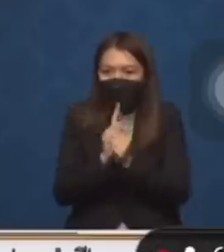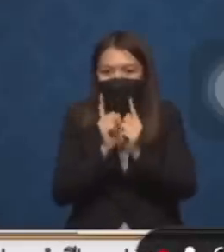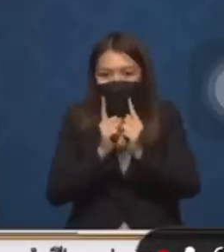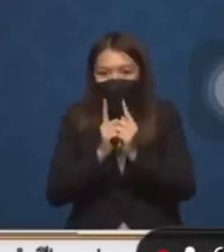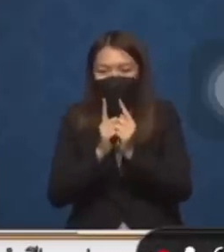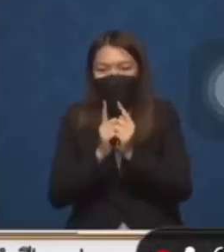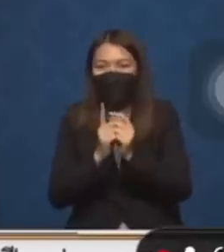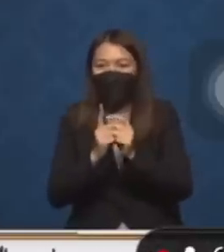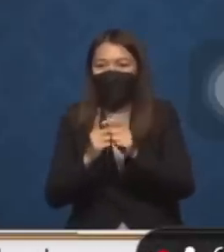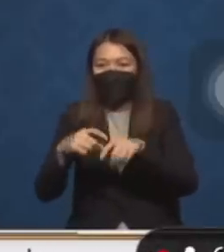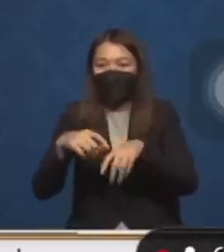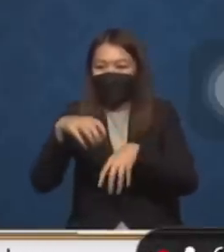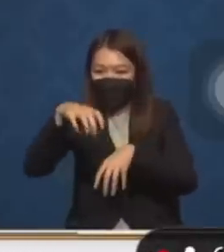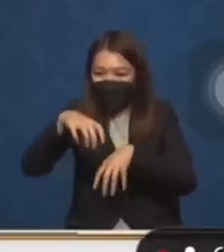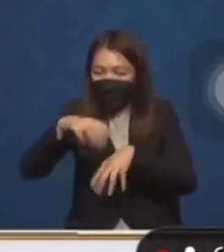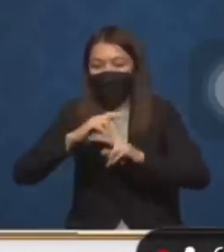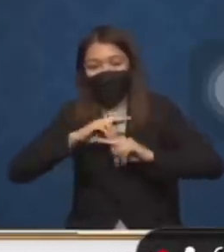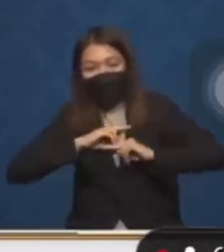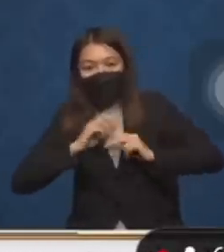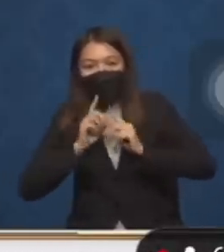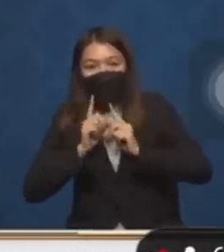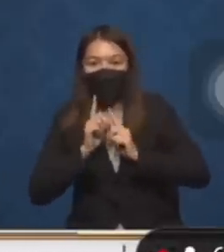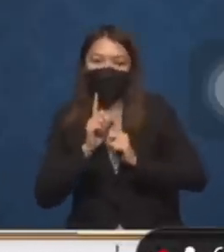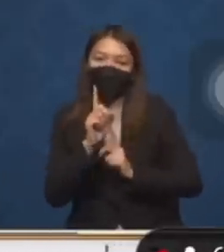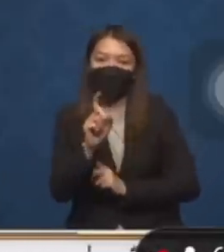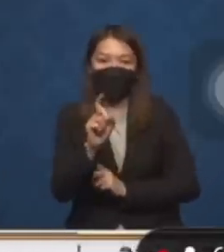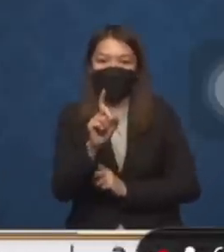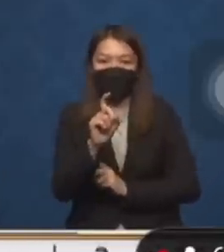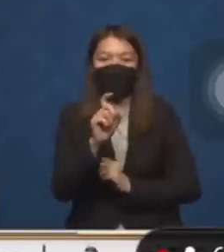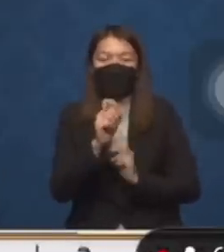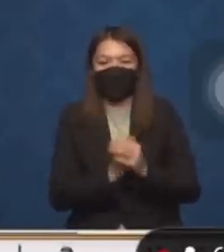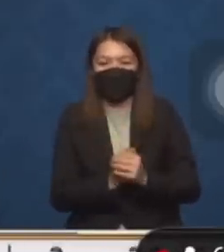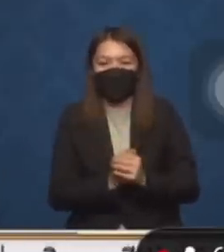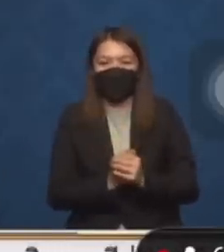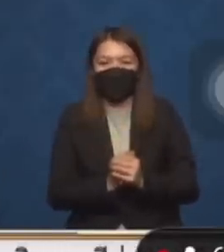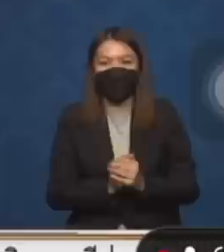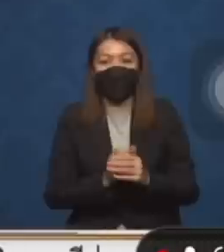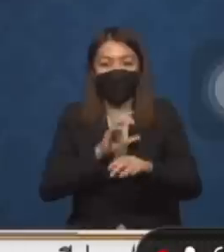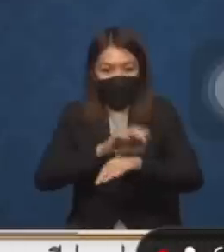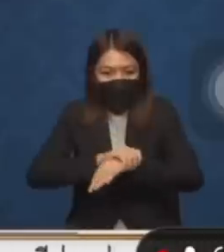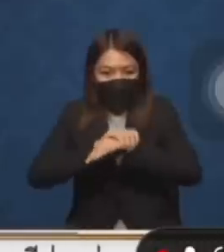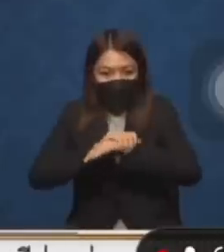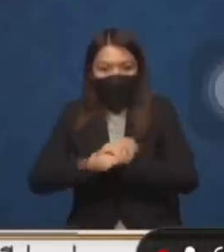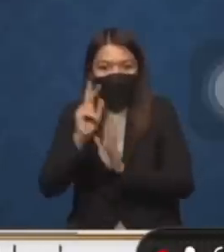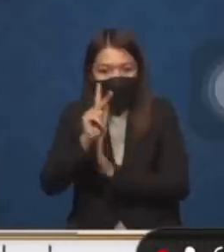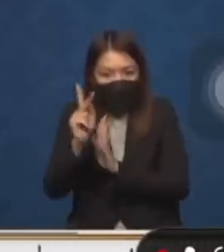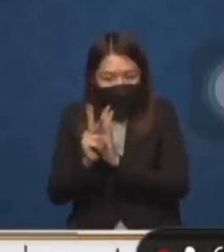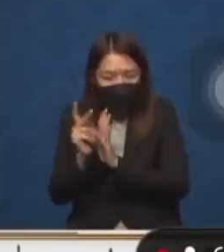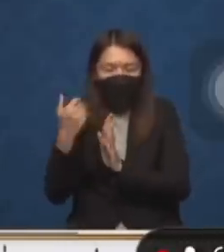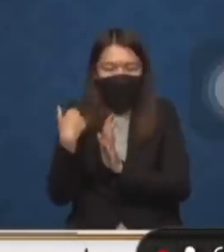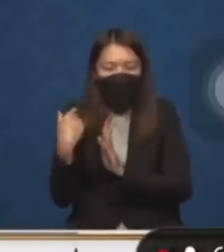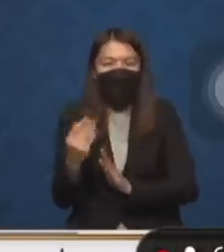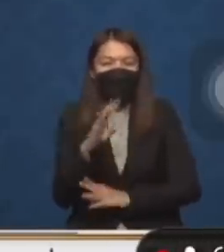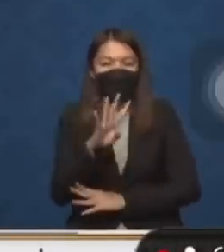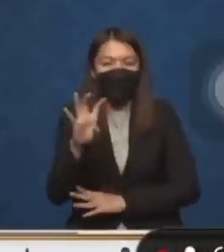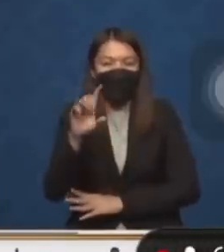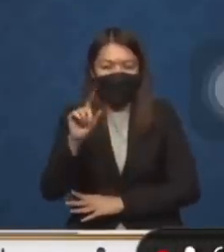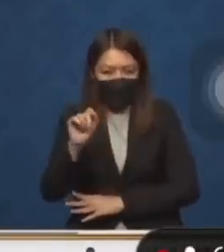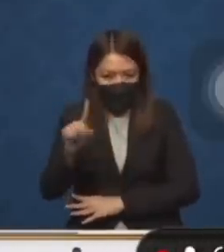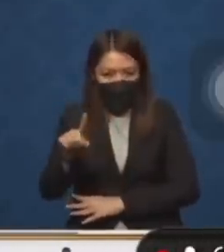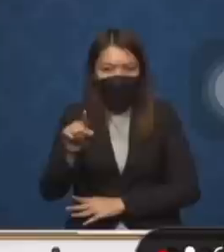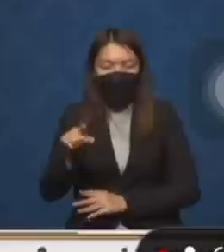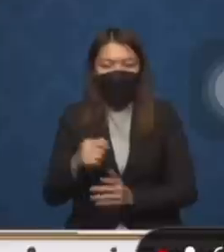ในสถานที่เปกสวนตัวก็ยไมสามารทำได้และมคนถูกจบกุดำเนินคดีตามขอหารนี้ไปอยน้อย 421 คน